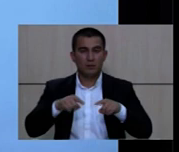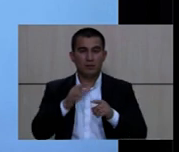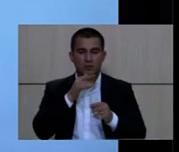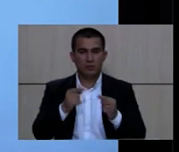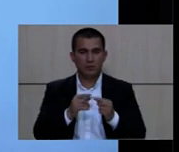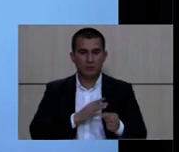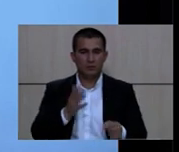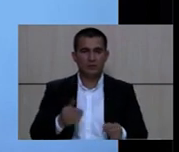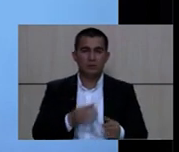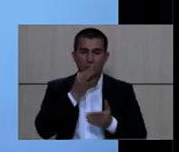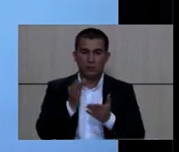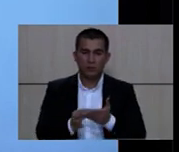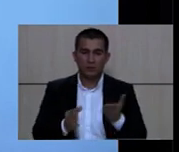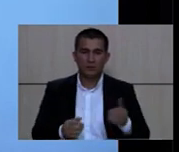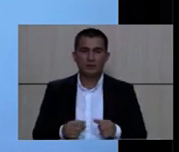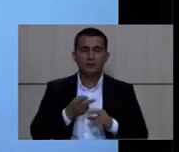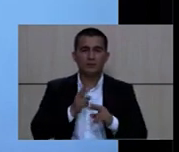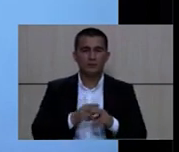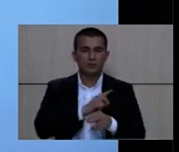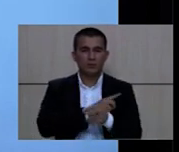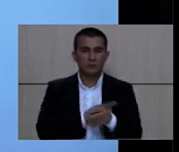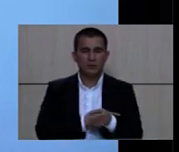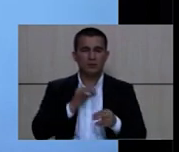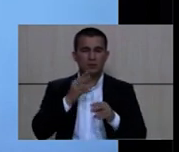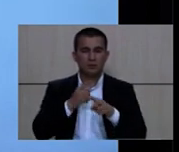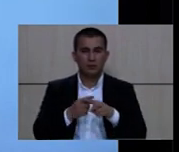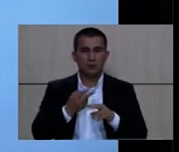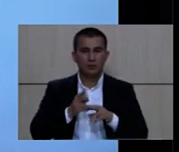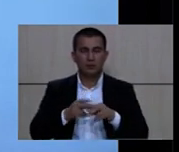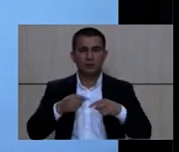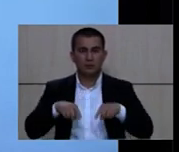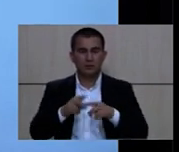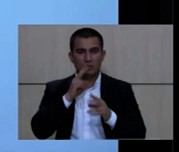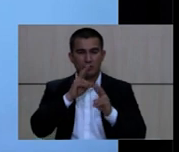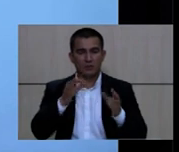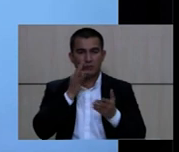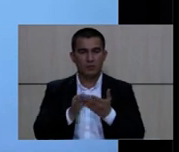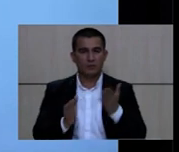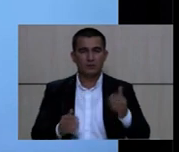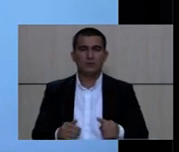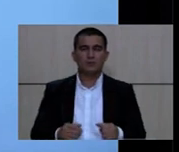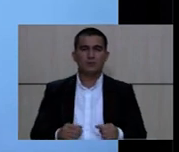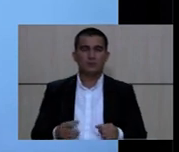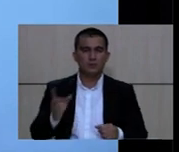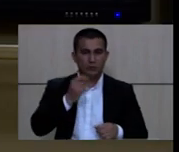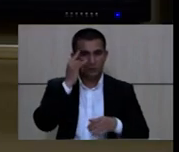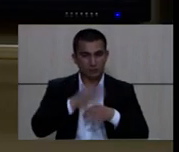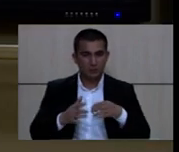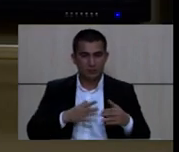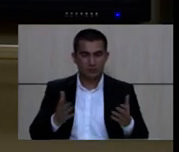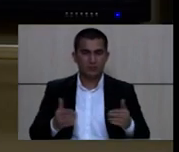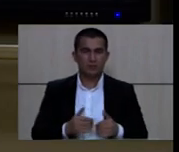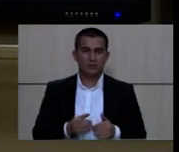teng. Javob kuch impulsi 40 newton ko'paytirilgan sekundga teng. Masala tushunarli bo'ldimi aziz